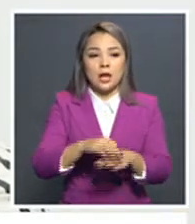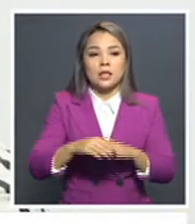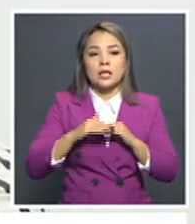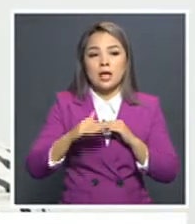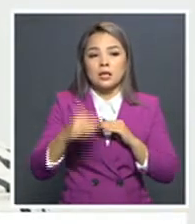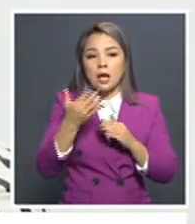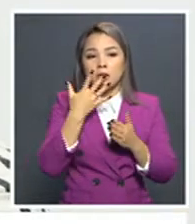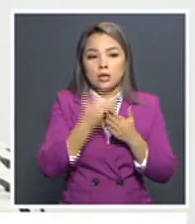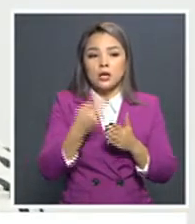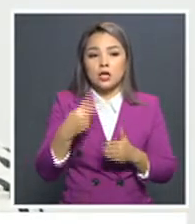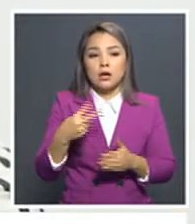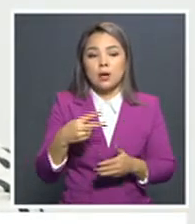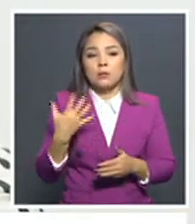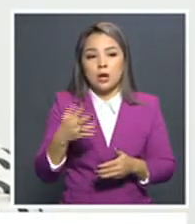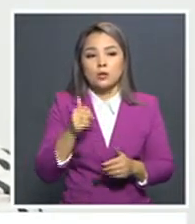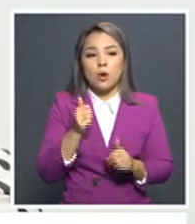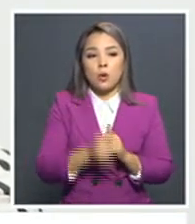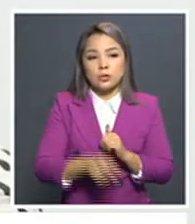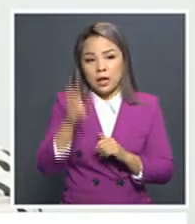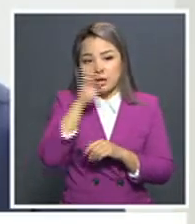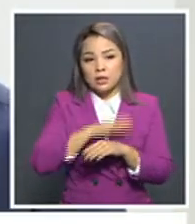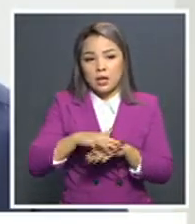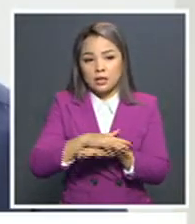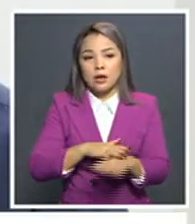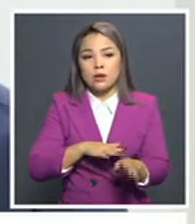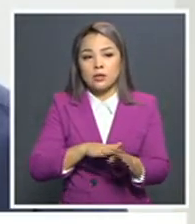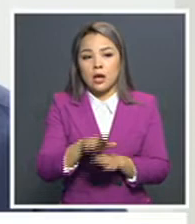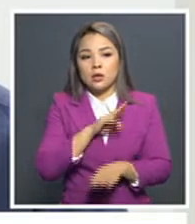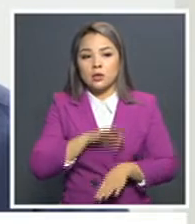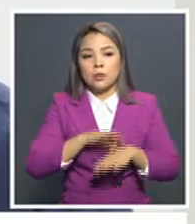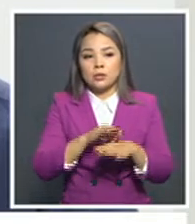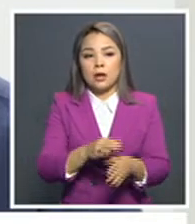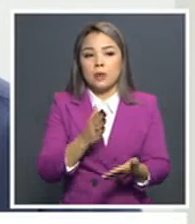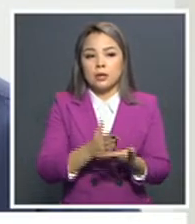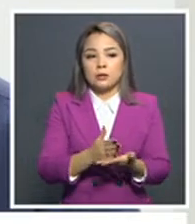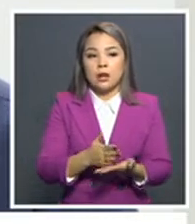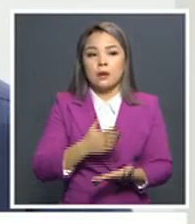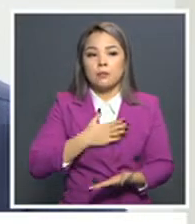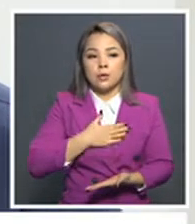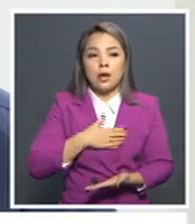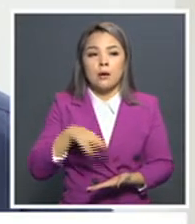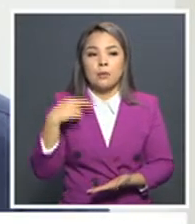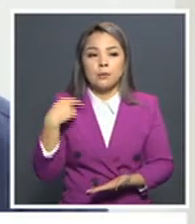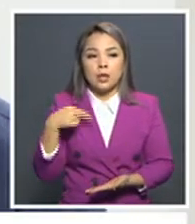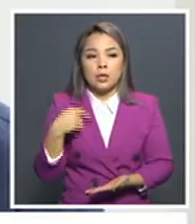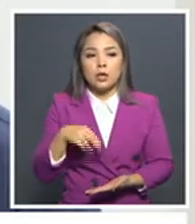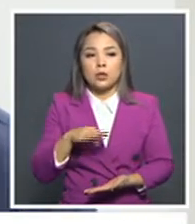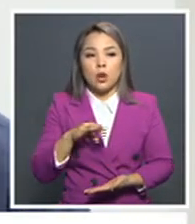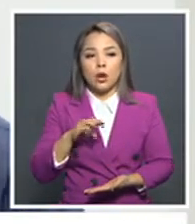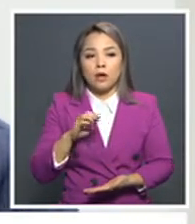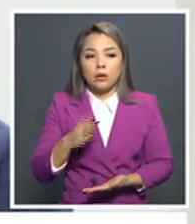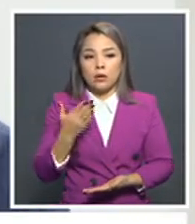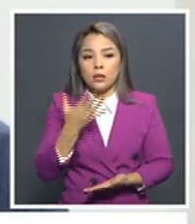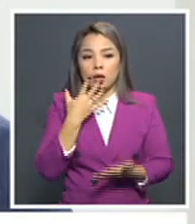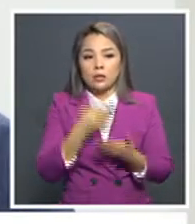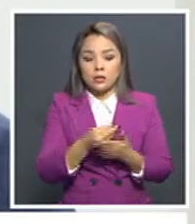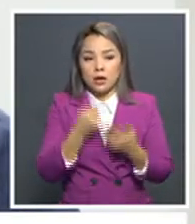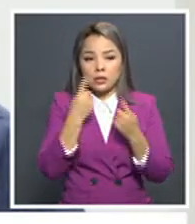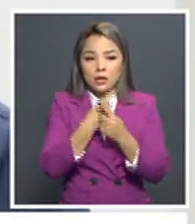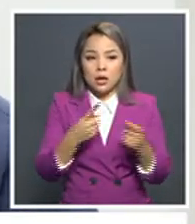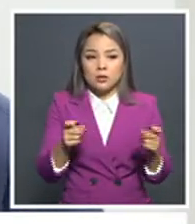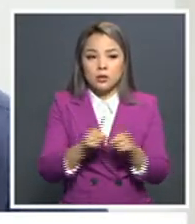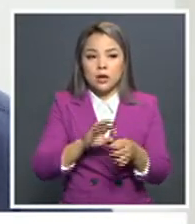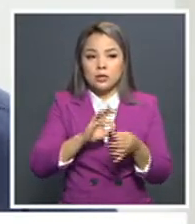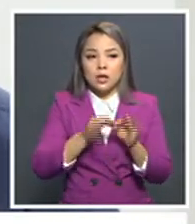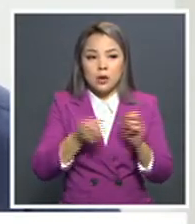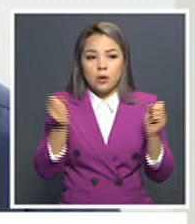бойынша 25 озық елдің қатарына енді. Біз президент Тоқаевтың халыққа жасаған жолдауын жіті